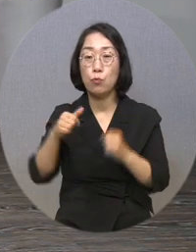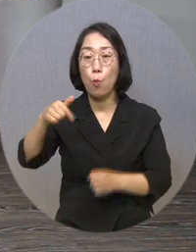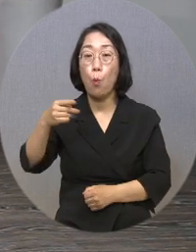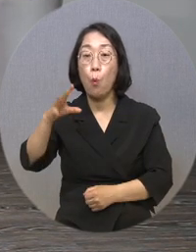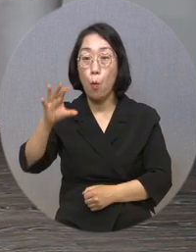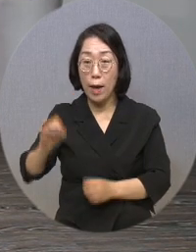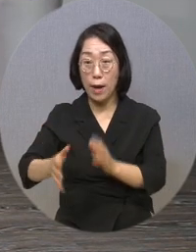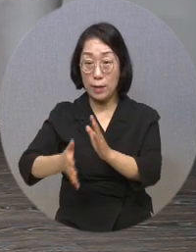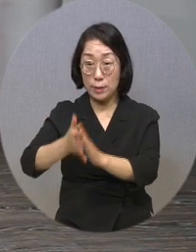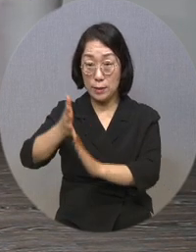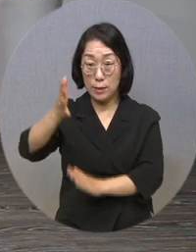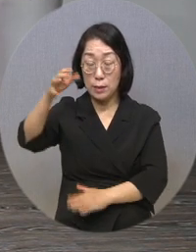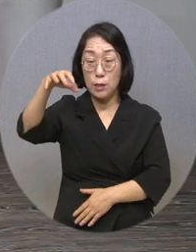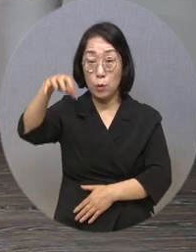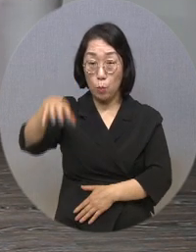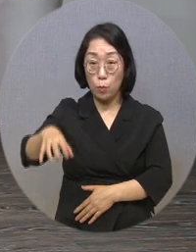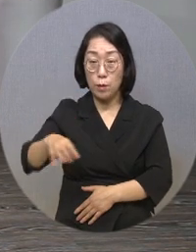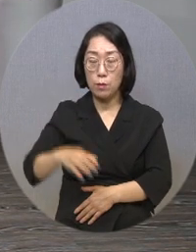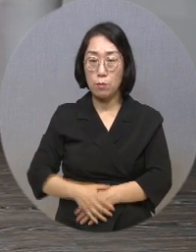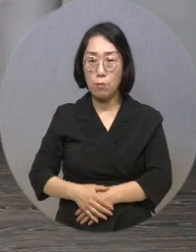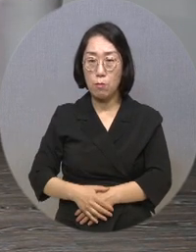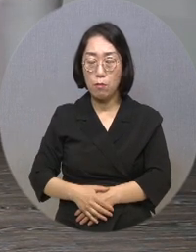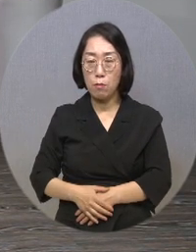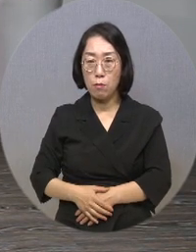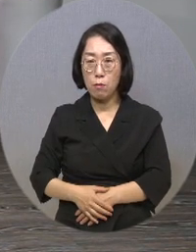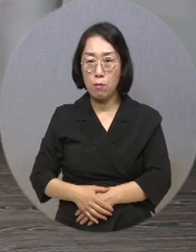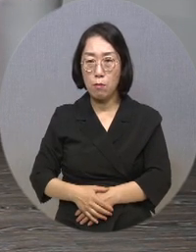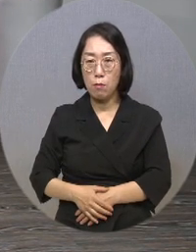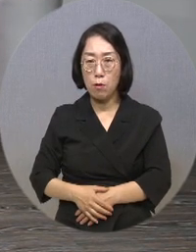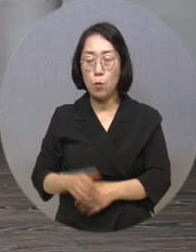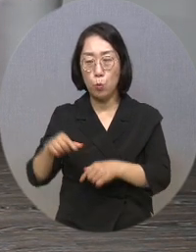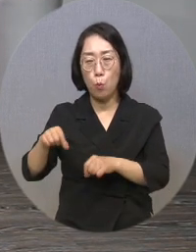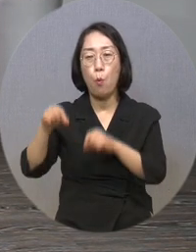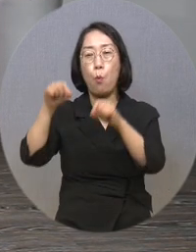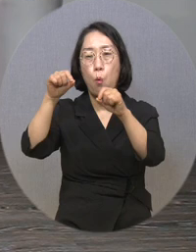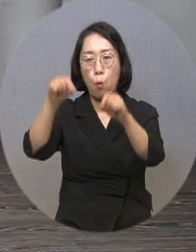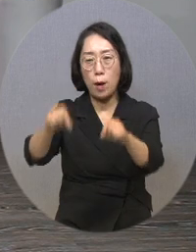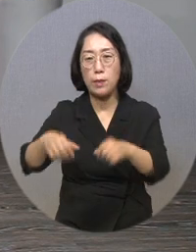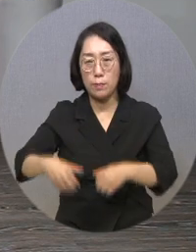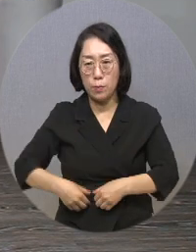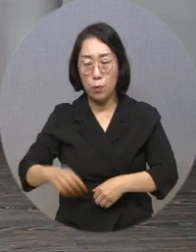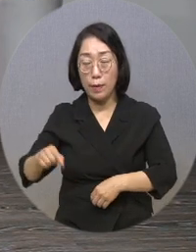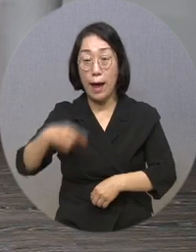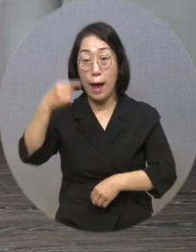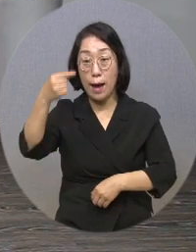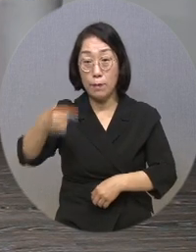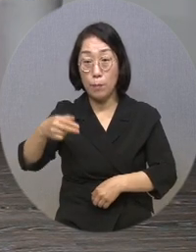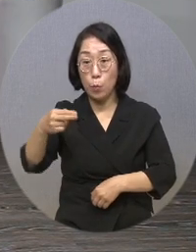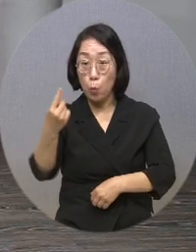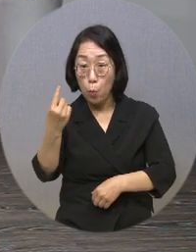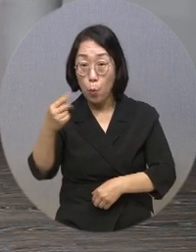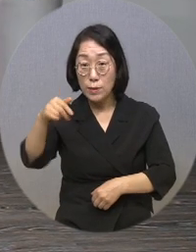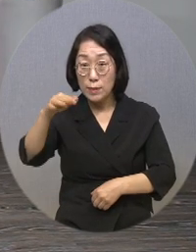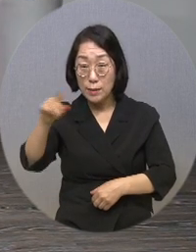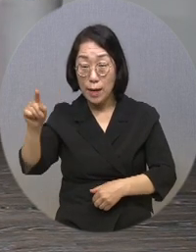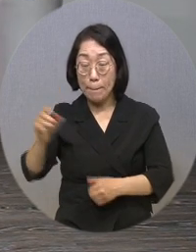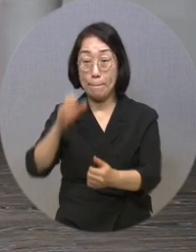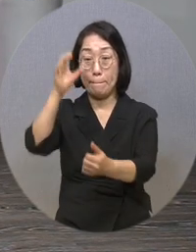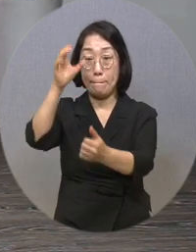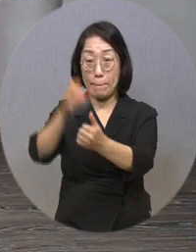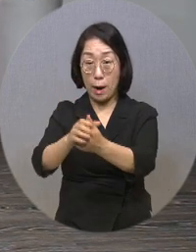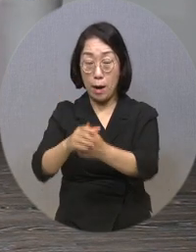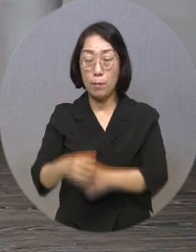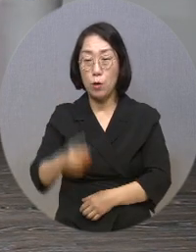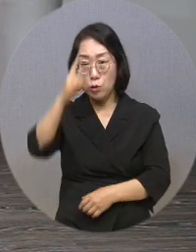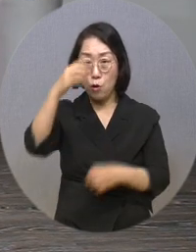네. 예, 쿼터제로에서 적극적으로 반영해야 된다. 다음 도지사나 정부를 상대로 이야기해서